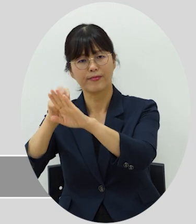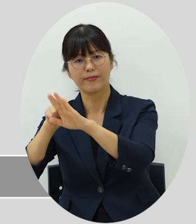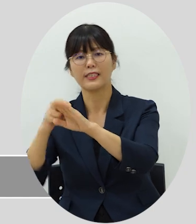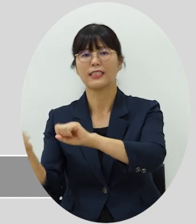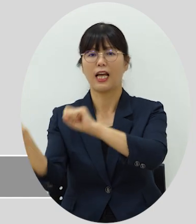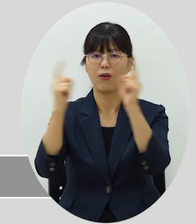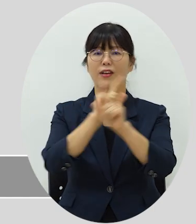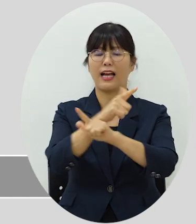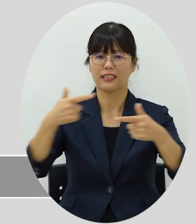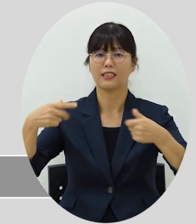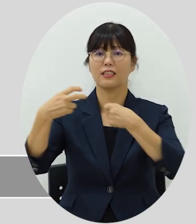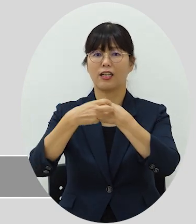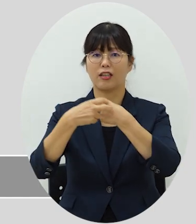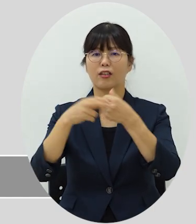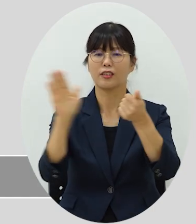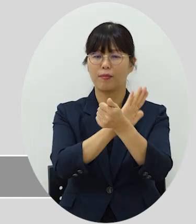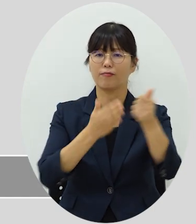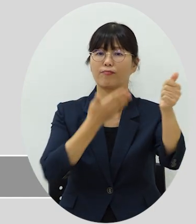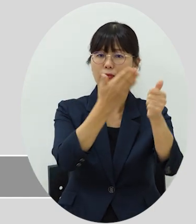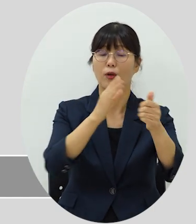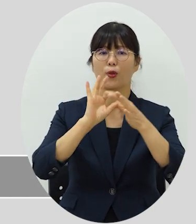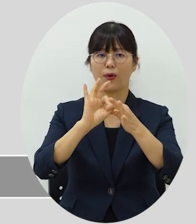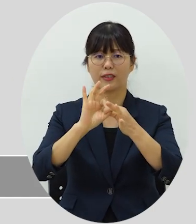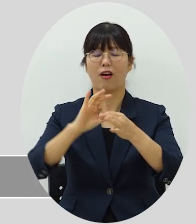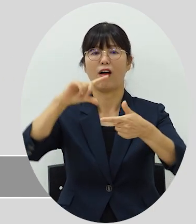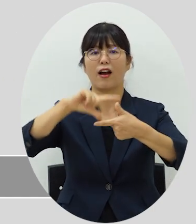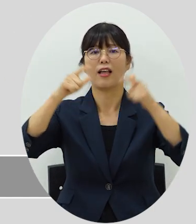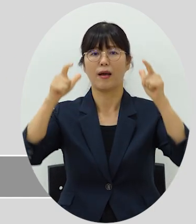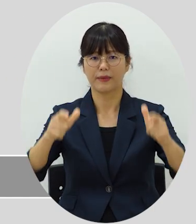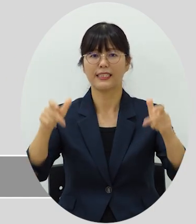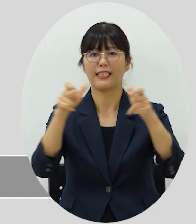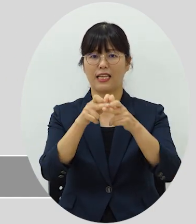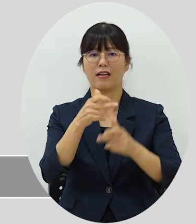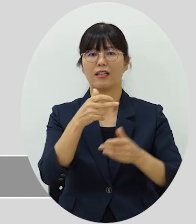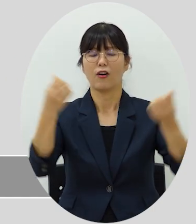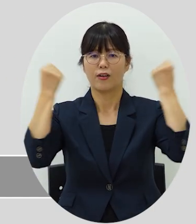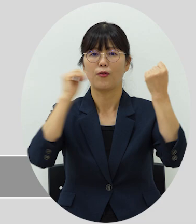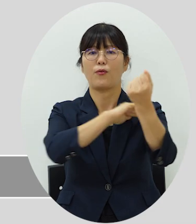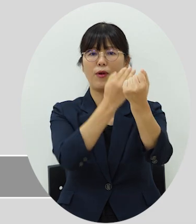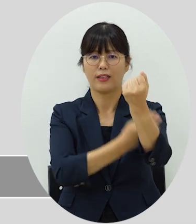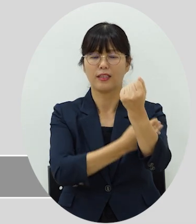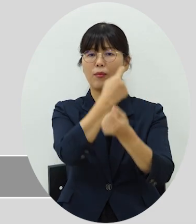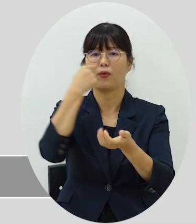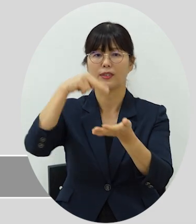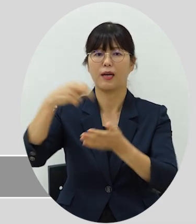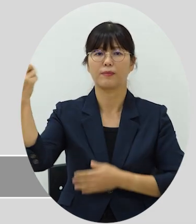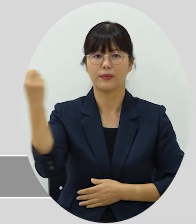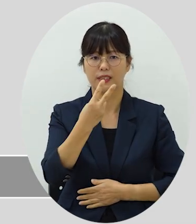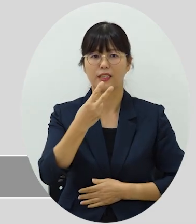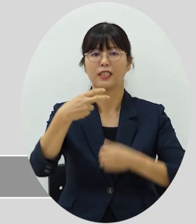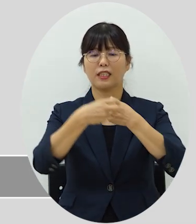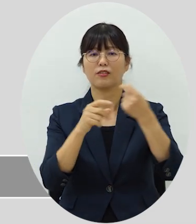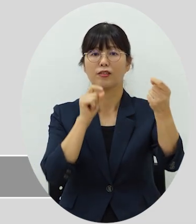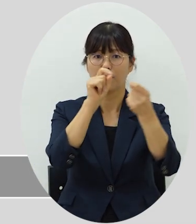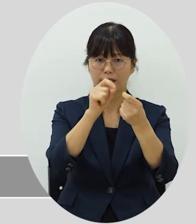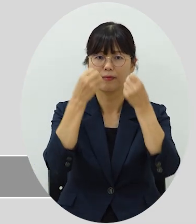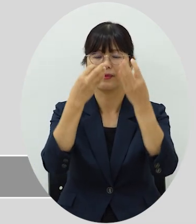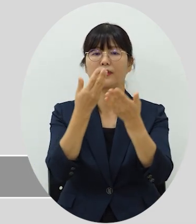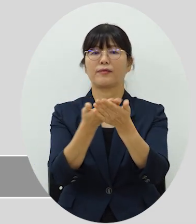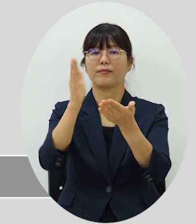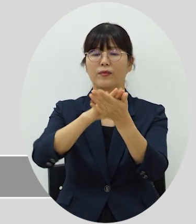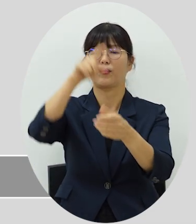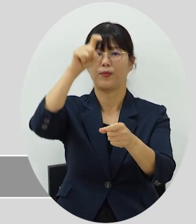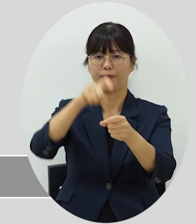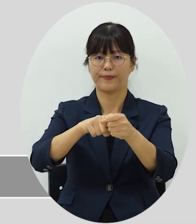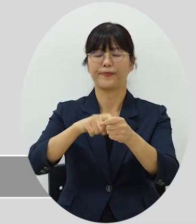진료, 재활 등 의료 서비스 제공 등을 통해 경상남도 지역장애인의 건강권 보장 및 의료 접근성 개선을